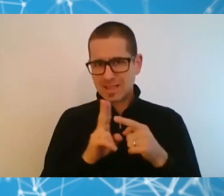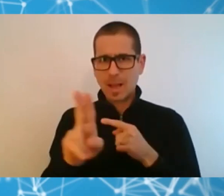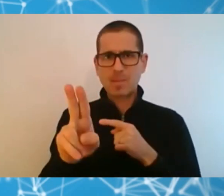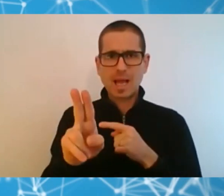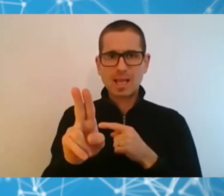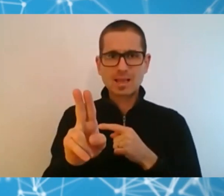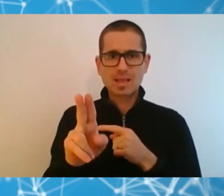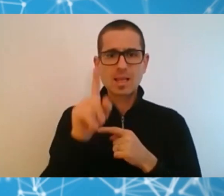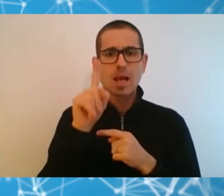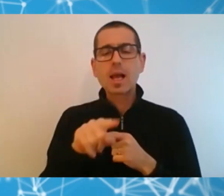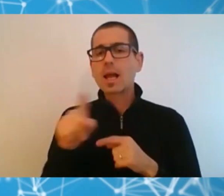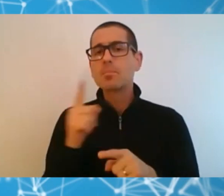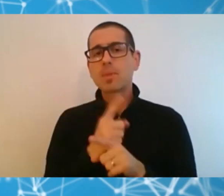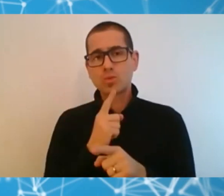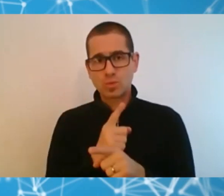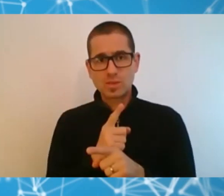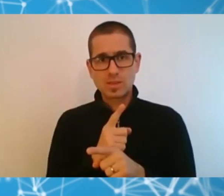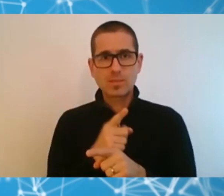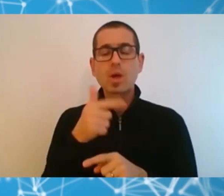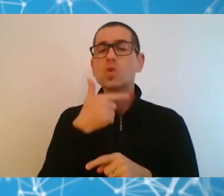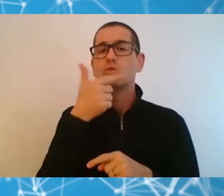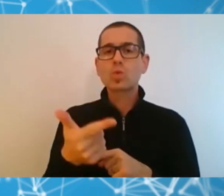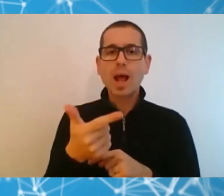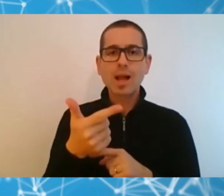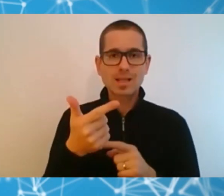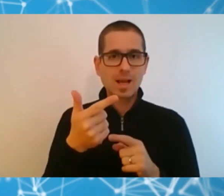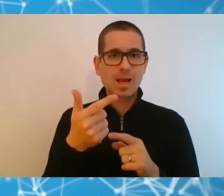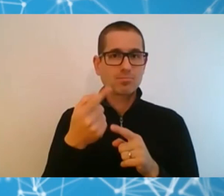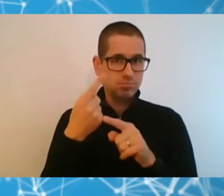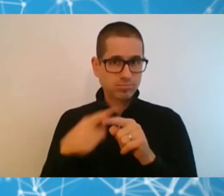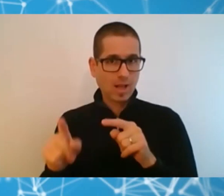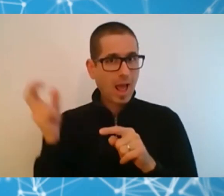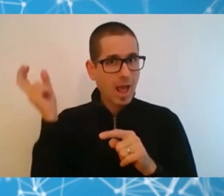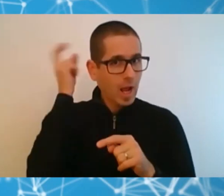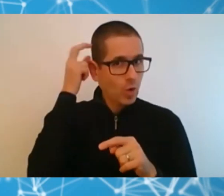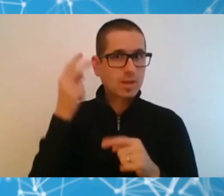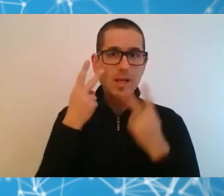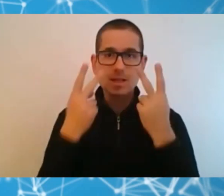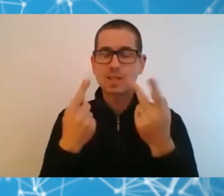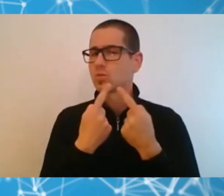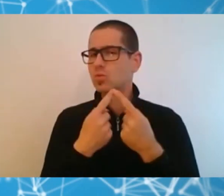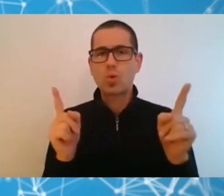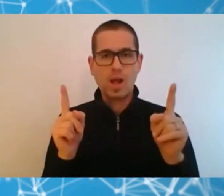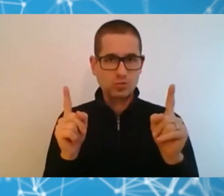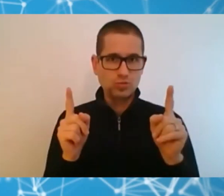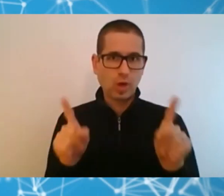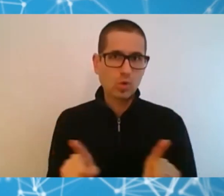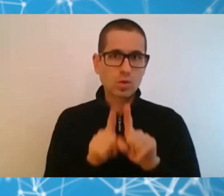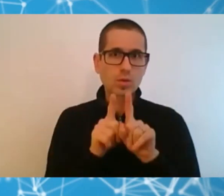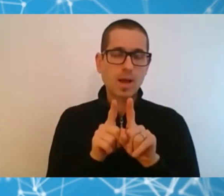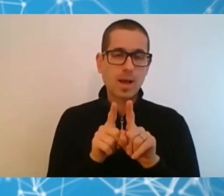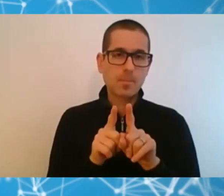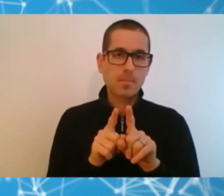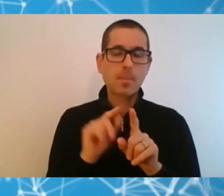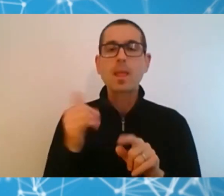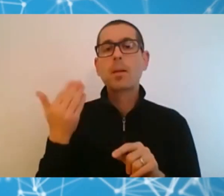pa tudi, bi rekel, ta zunanja enota izgleda pač drugače, bistveno drugače, kot je bilo